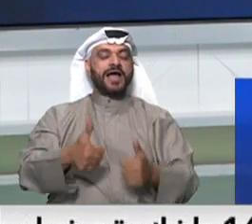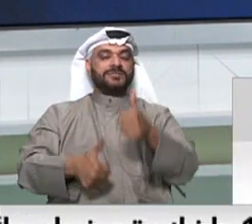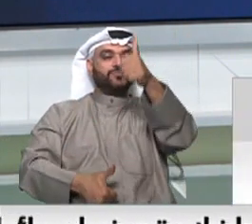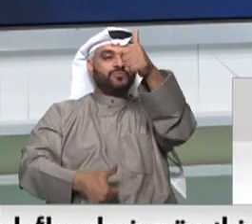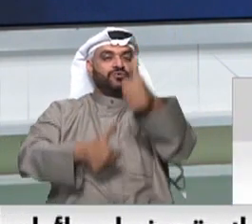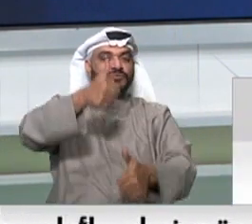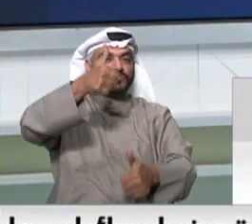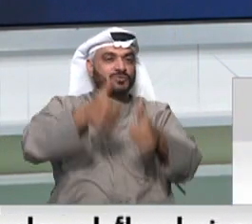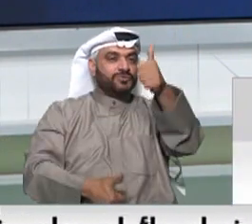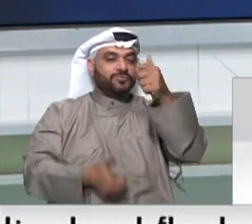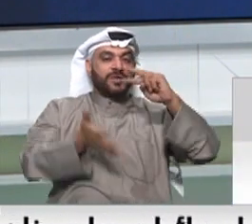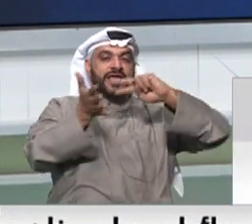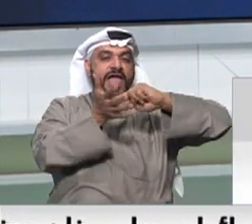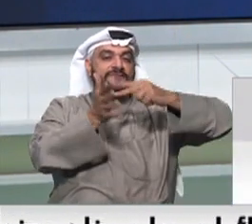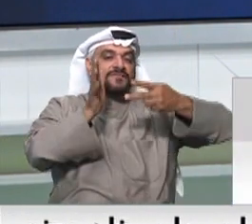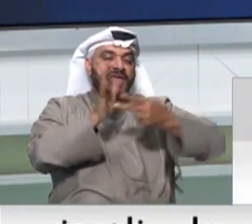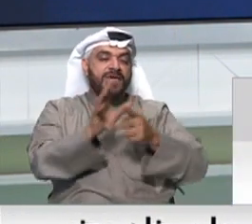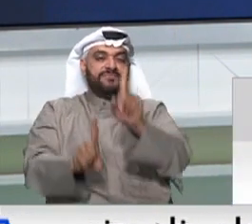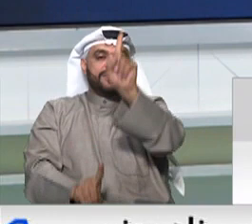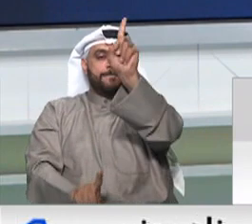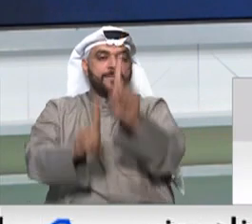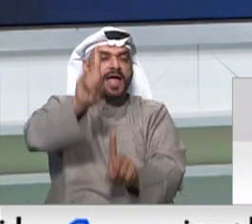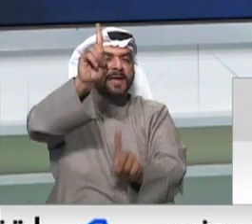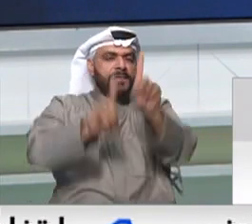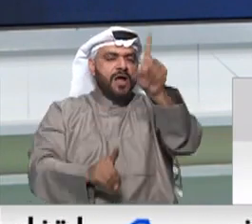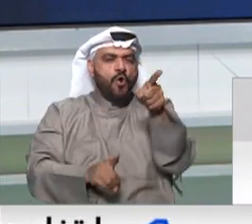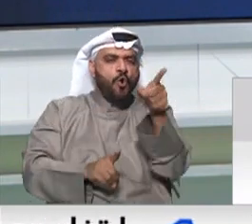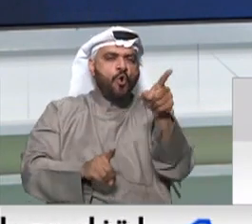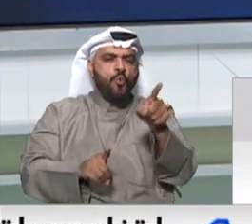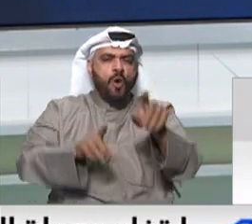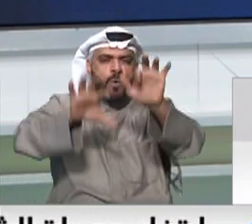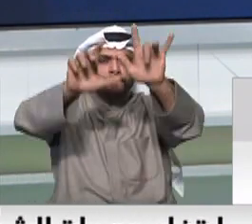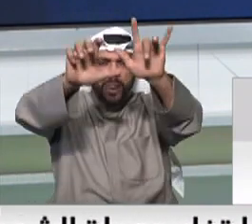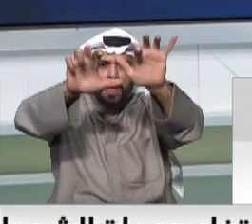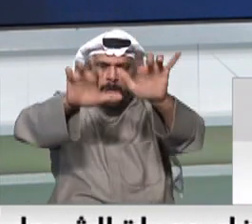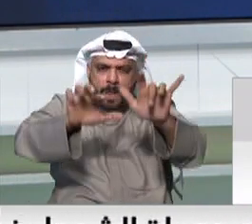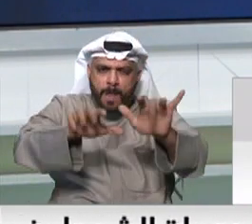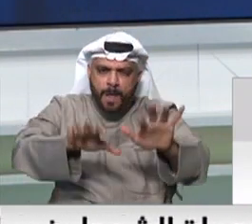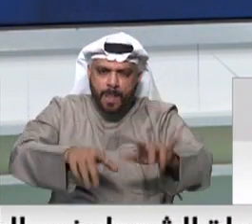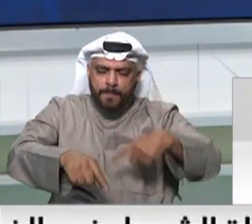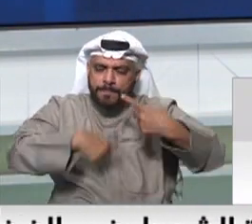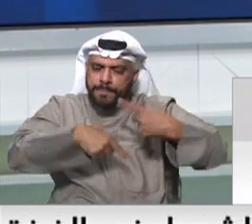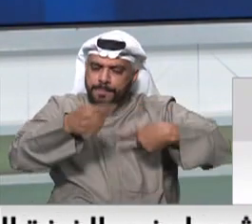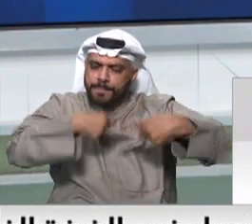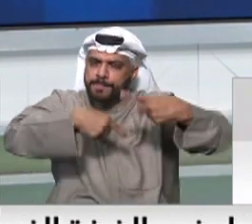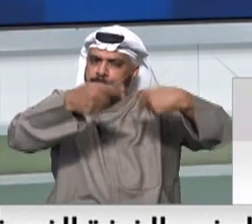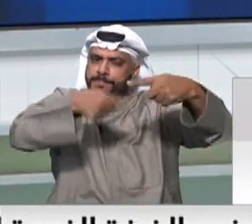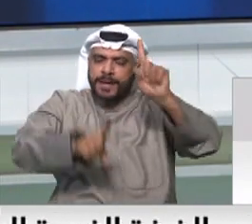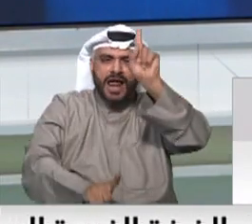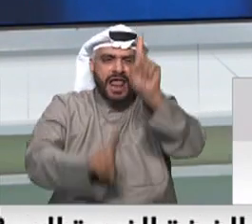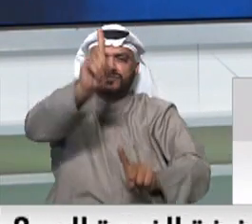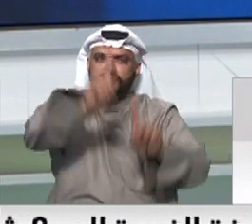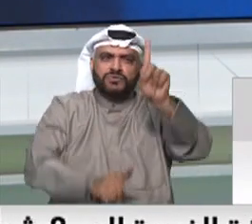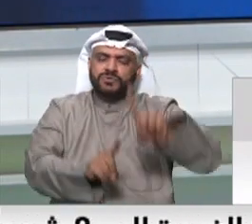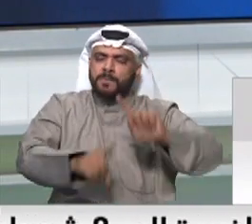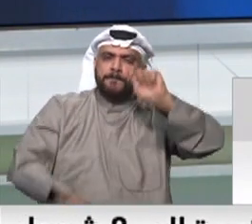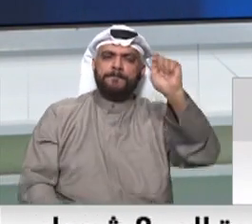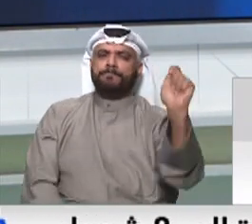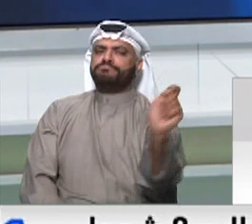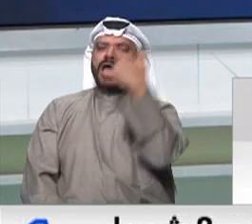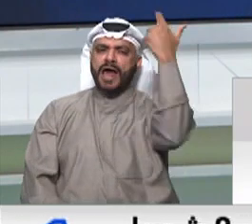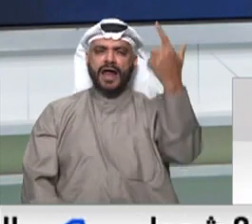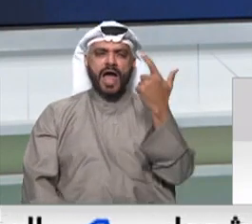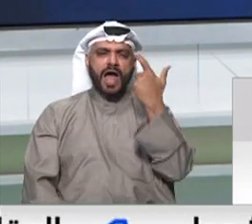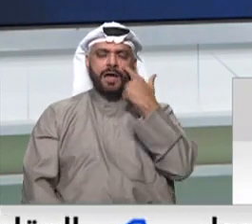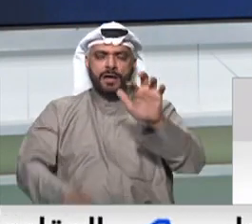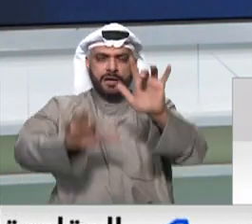يسهم في تحليل النماذج والاتجاهات الرئيسيه وتحديد العوامل المؤثره في اسواق المال ومن هذا المنطلق تم